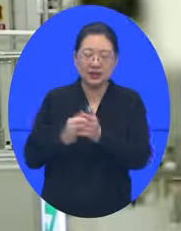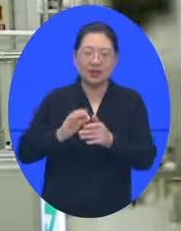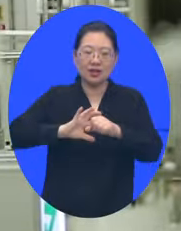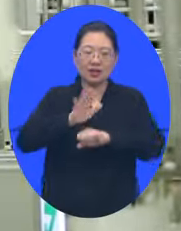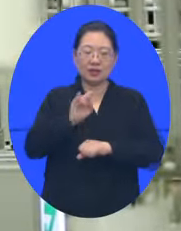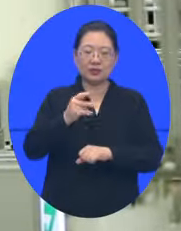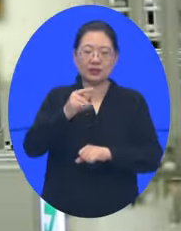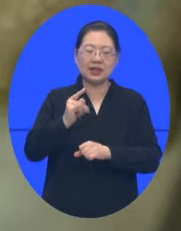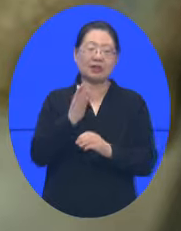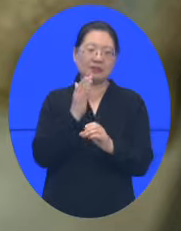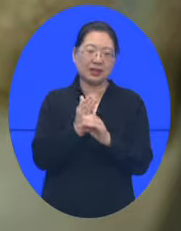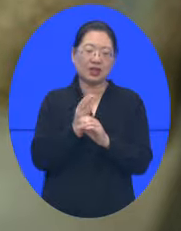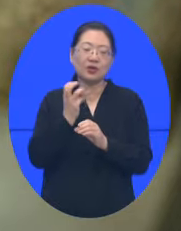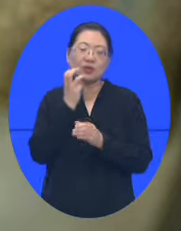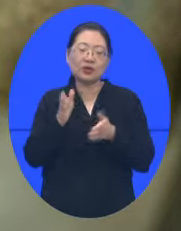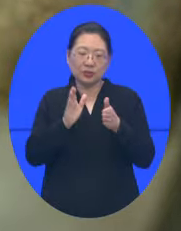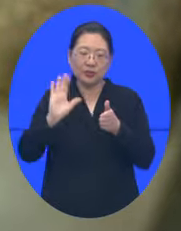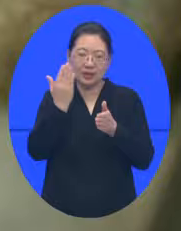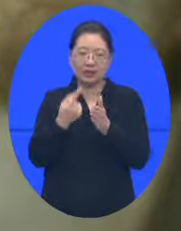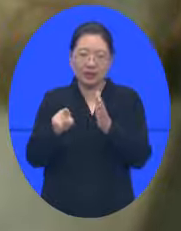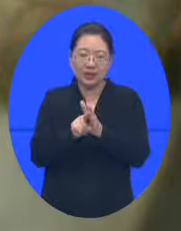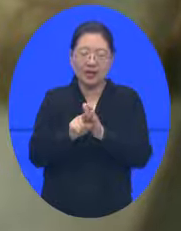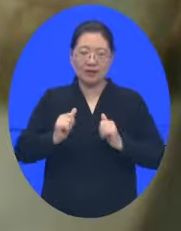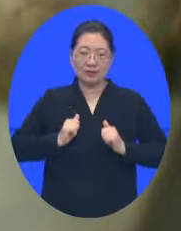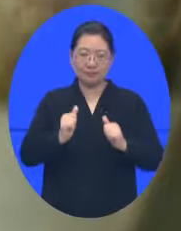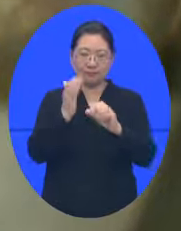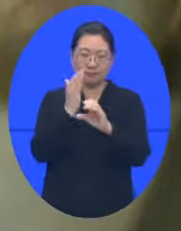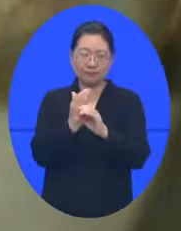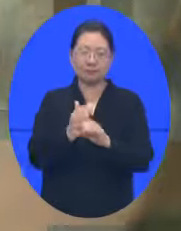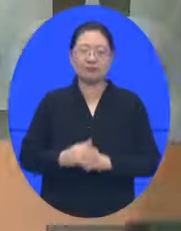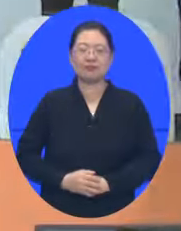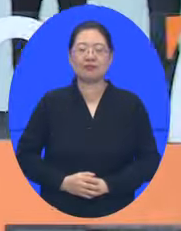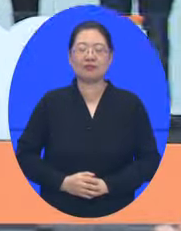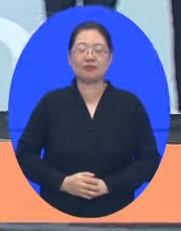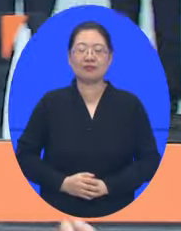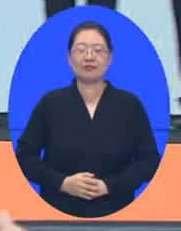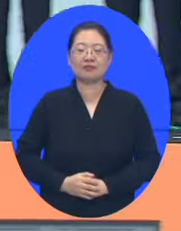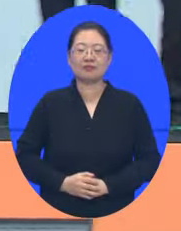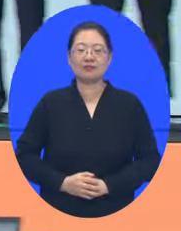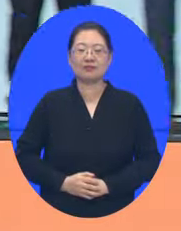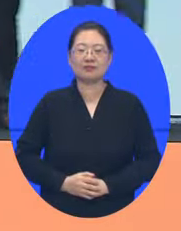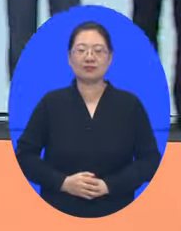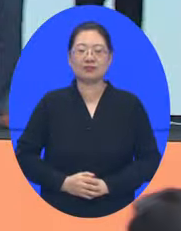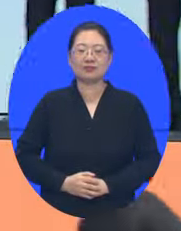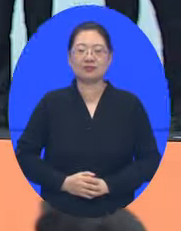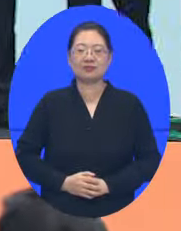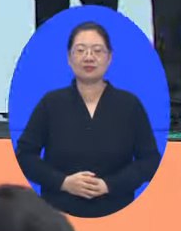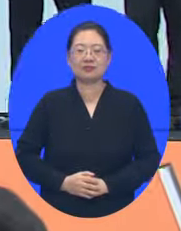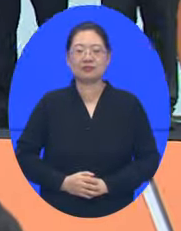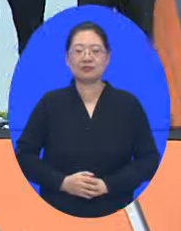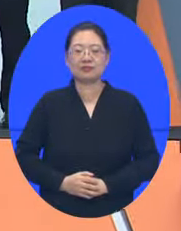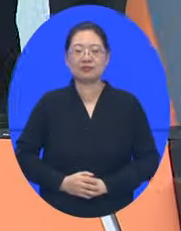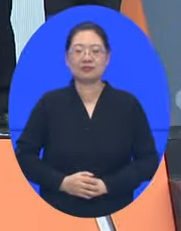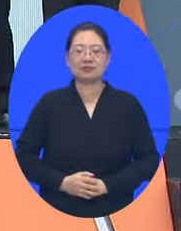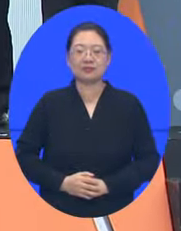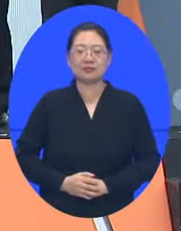클러스터까지 경기도가 글로벌 반도체 메카가 되기 위해 속도를 내고 있습니다. GTV 뉴스 최창순입니다.